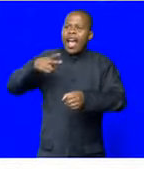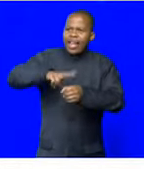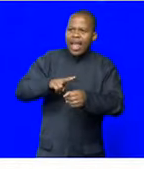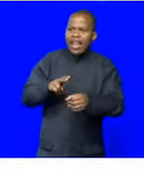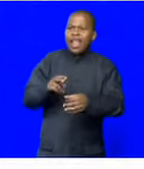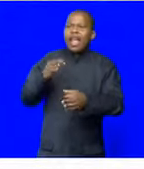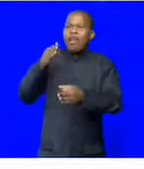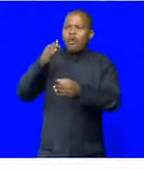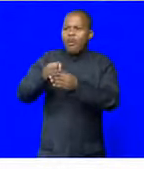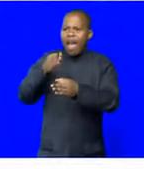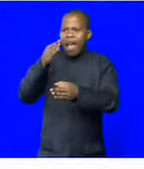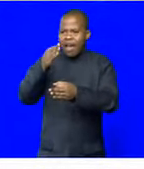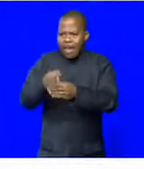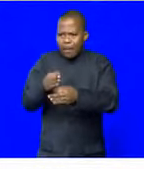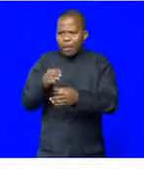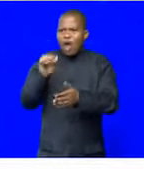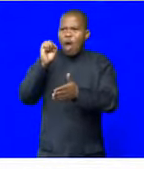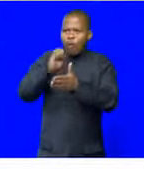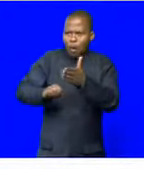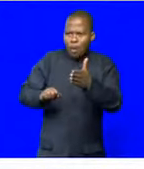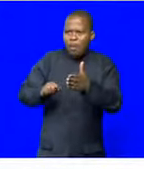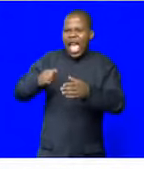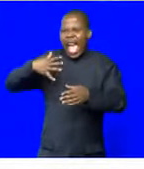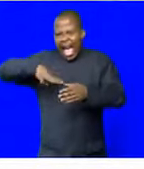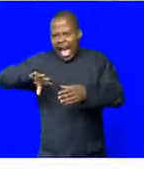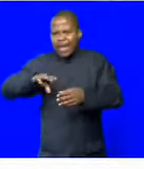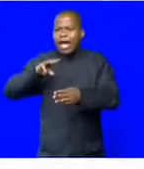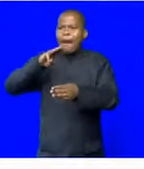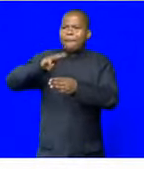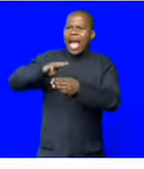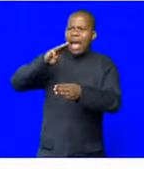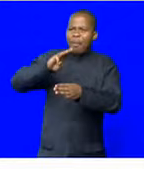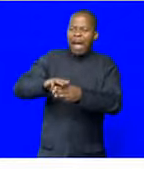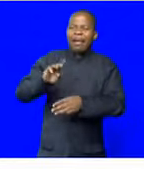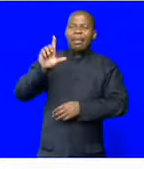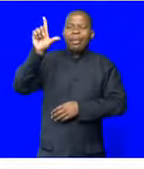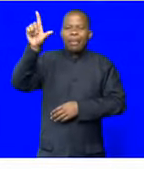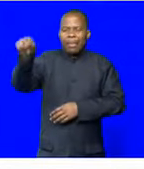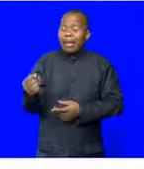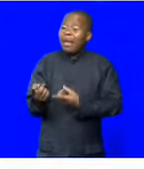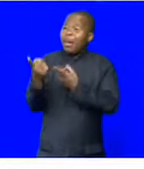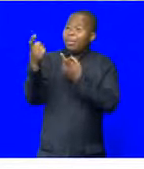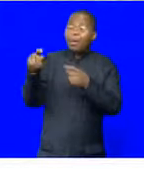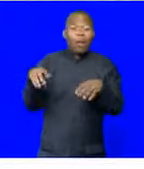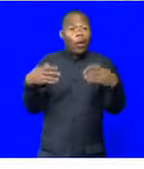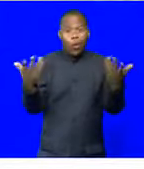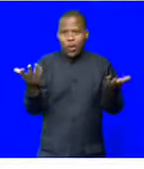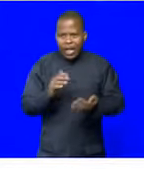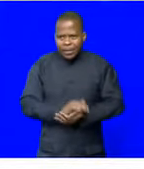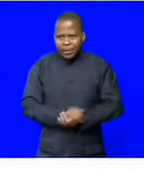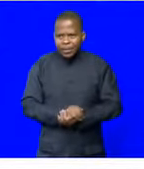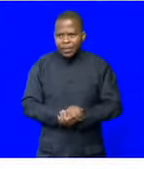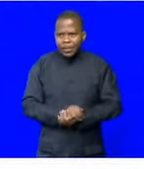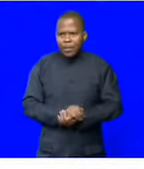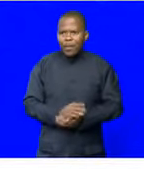ngumnakabo lotalwa ngumake lomncane wakhe wadliwa Tindzaba. Umbona